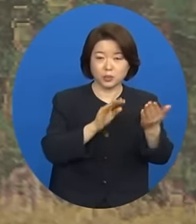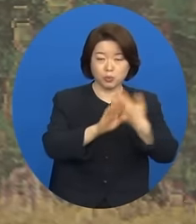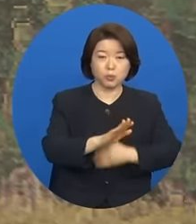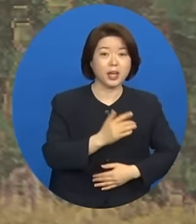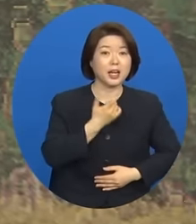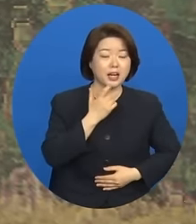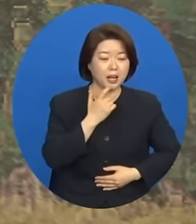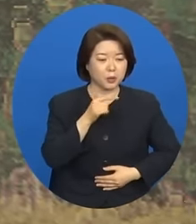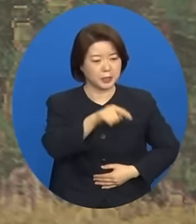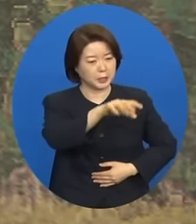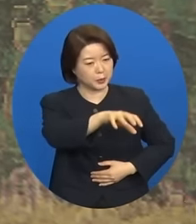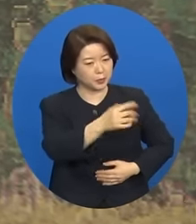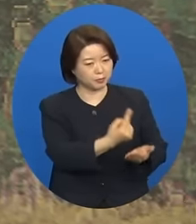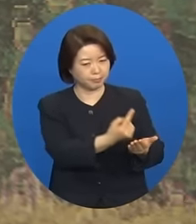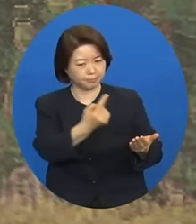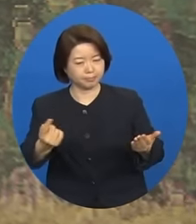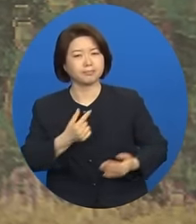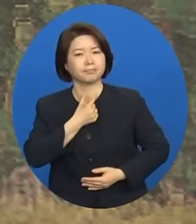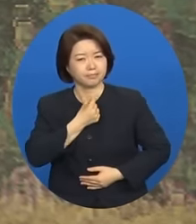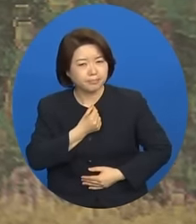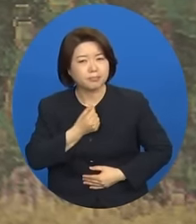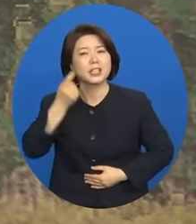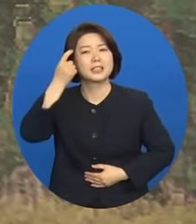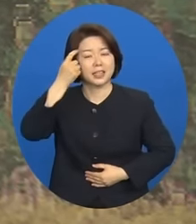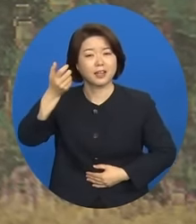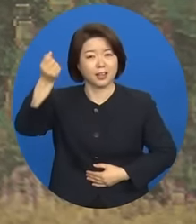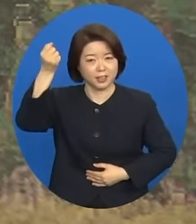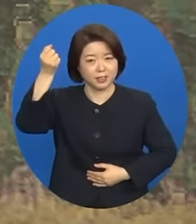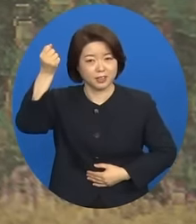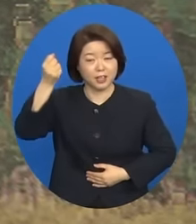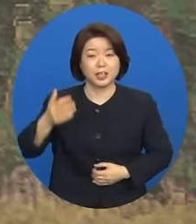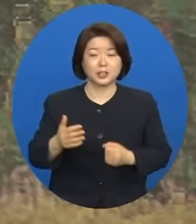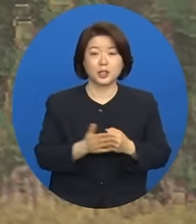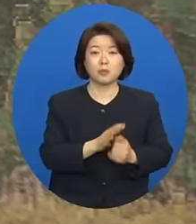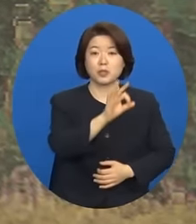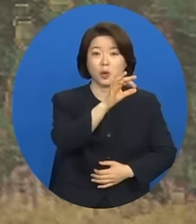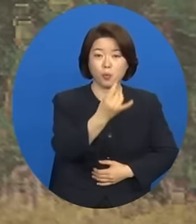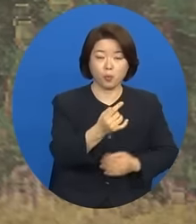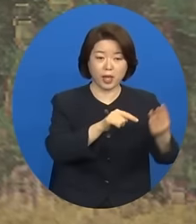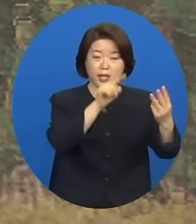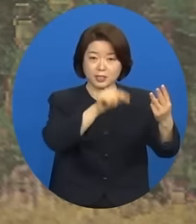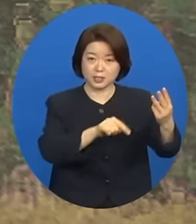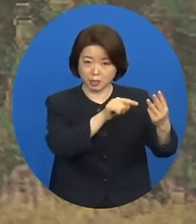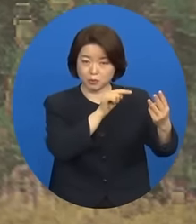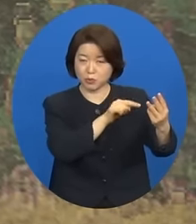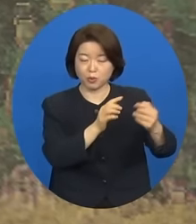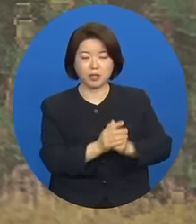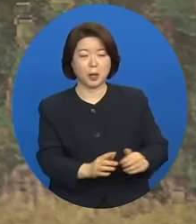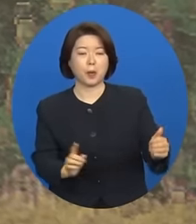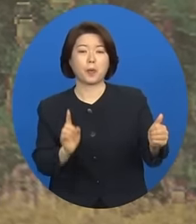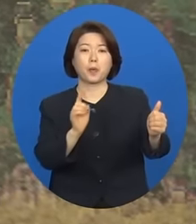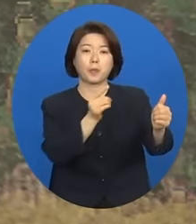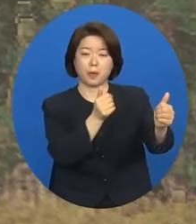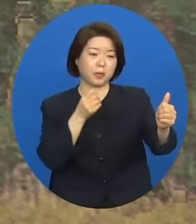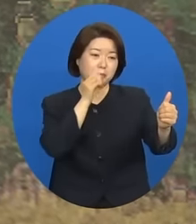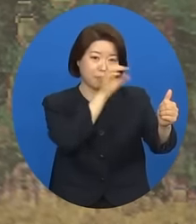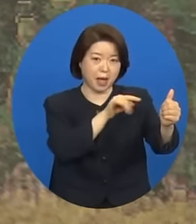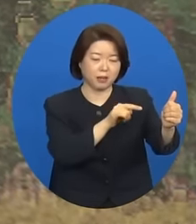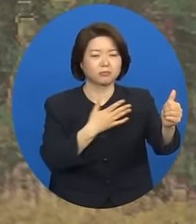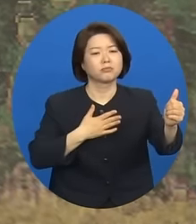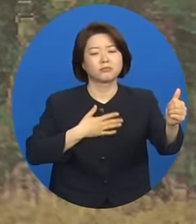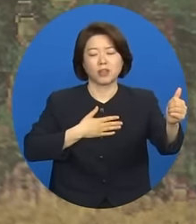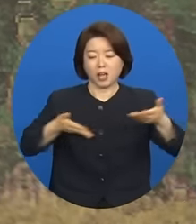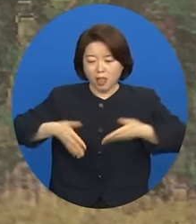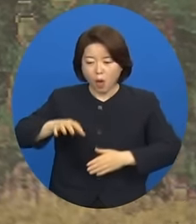하는 갈망이 들어요. 그래서 라반을 찾아가게 됩니다. 저는 고향으로 가고 싶습니다라고 이제 표현을 하죠.